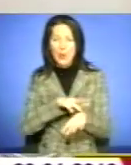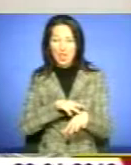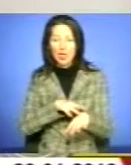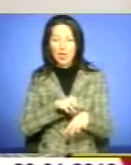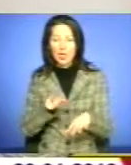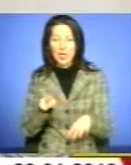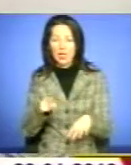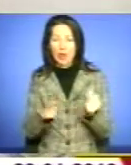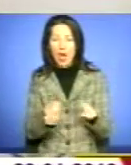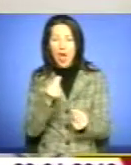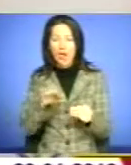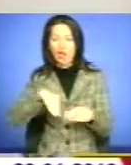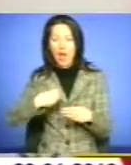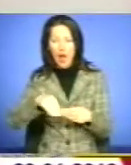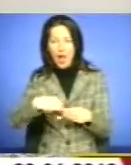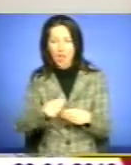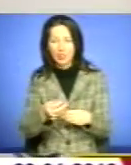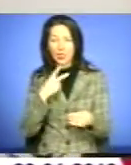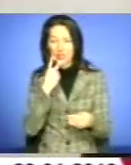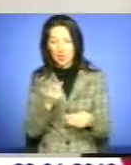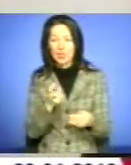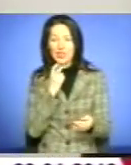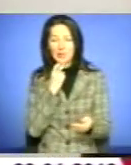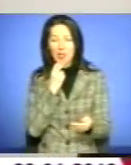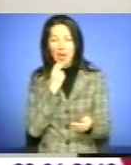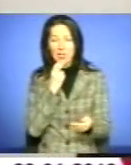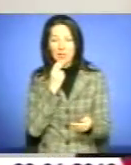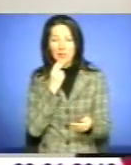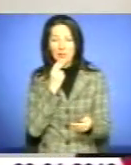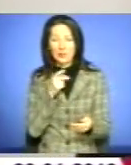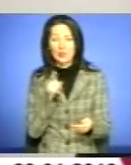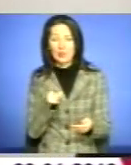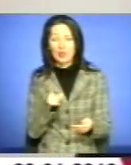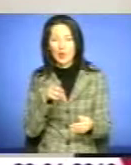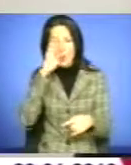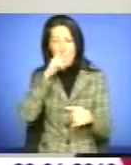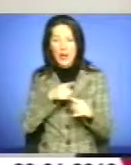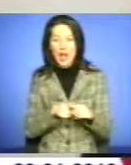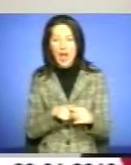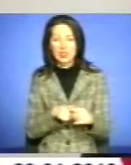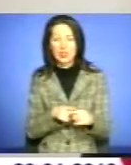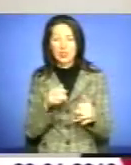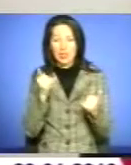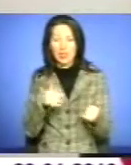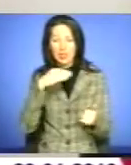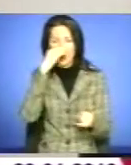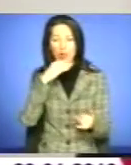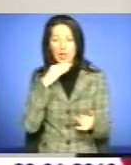там грали у карти, дивились, сміялись. То той брат, той теперішній